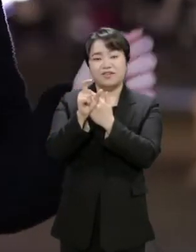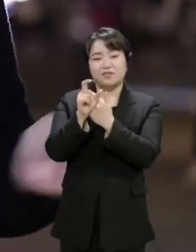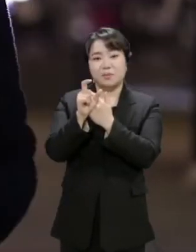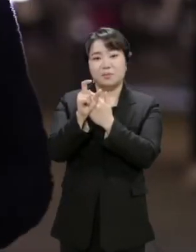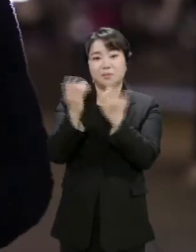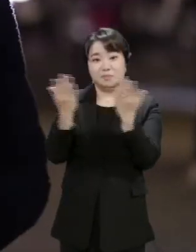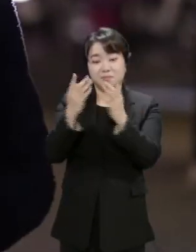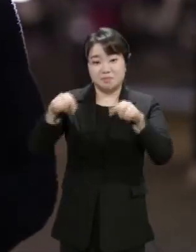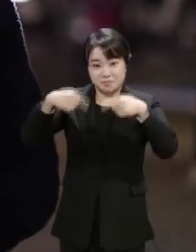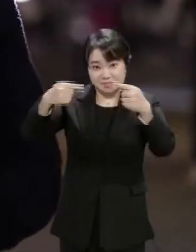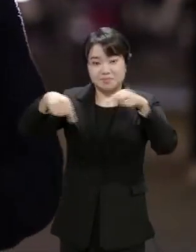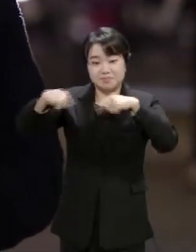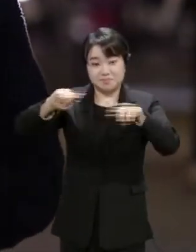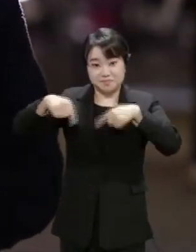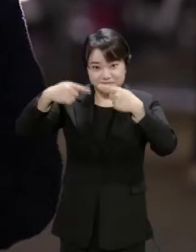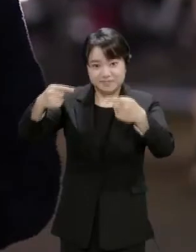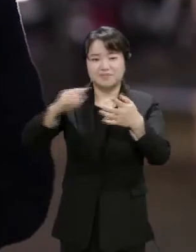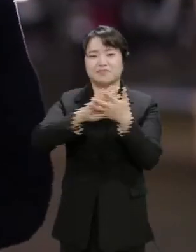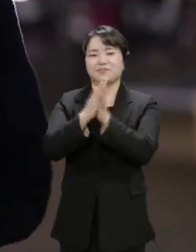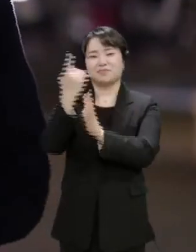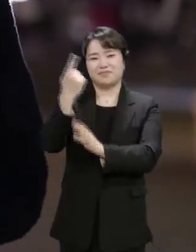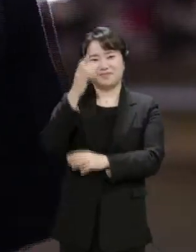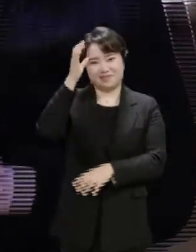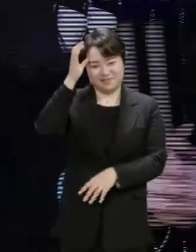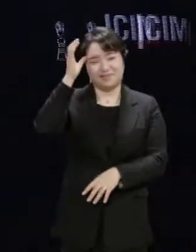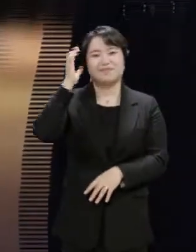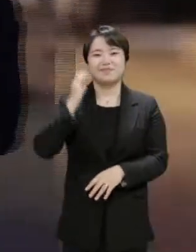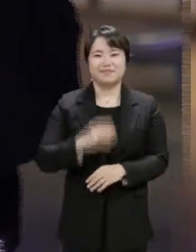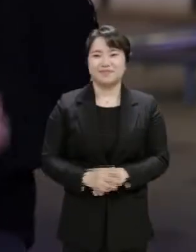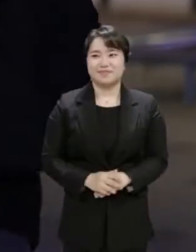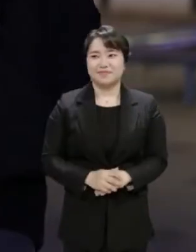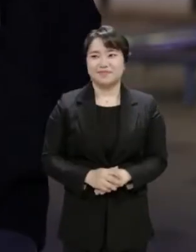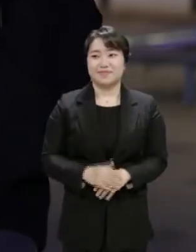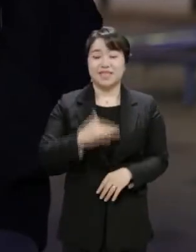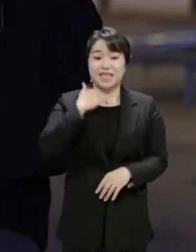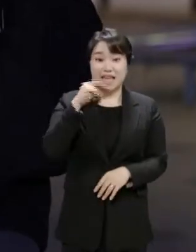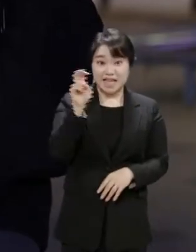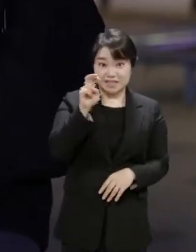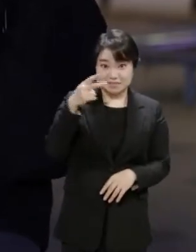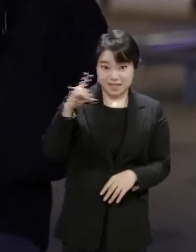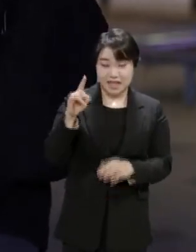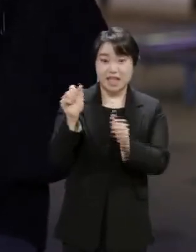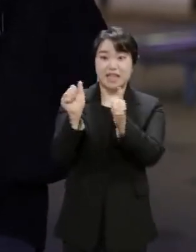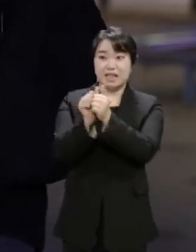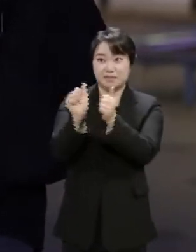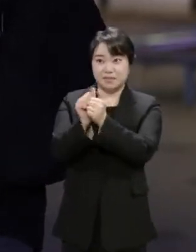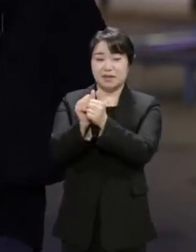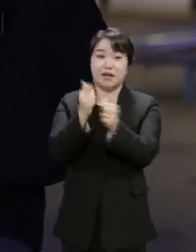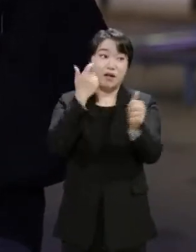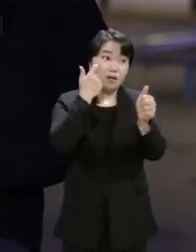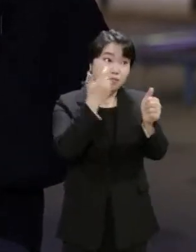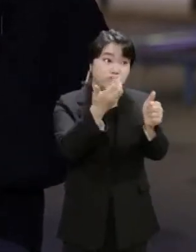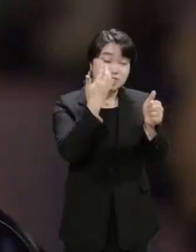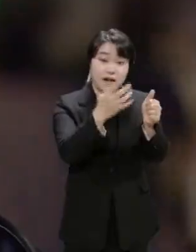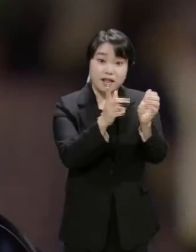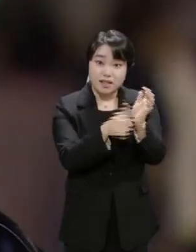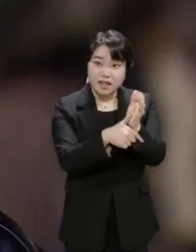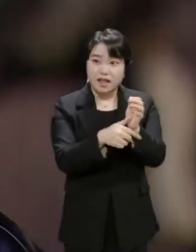목소리를 낼 수 있는 그런 나라가 됐으면 좋겠습니다. 20대 남성분들에게 인터뷰를 할 때는